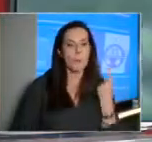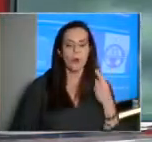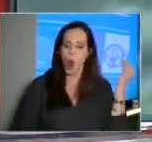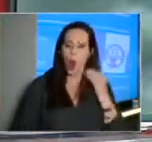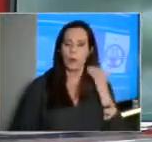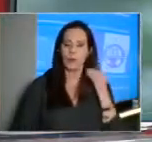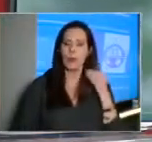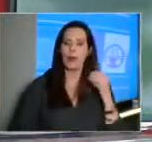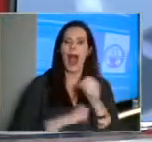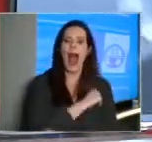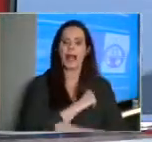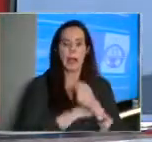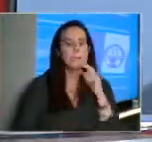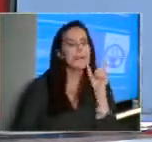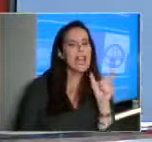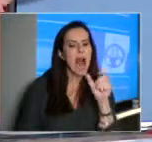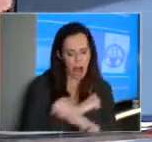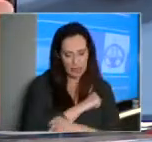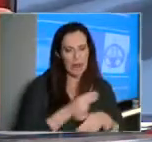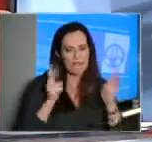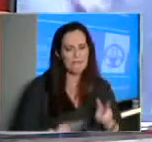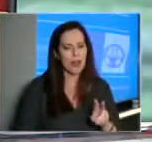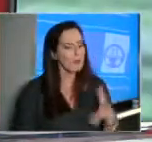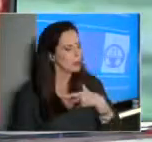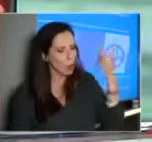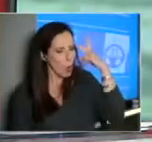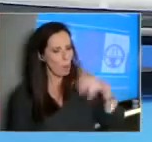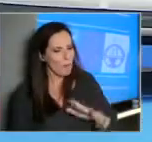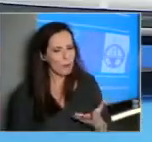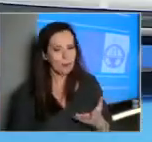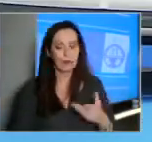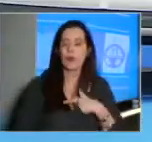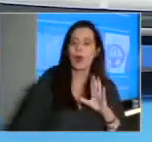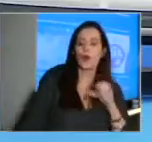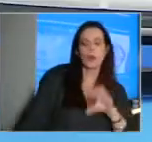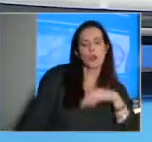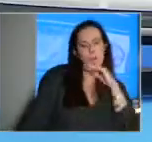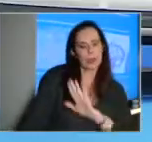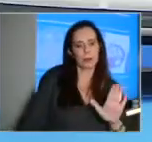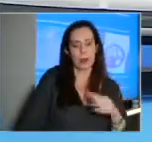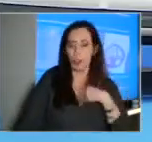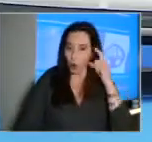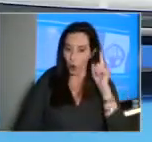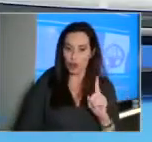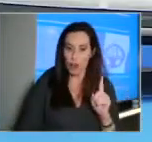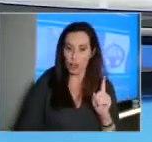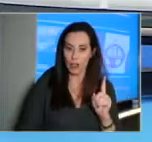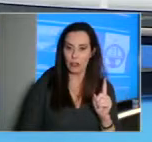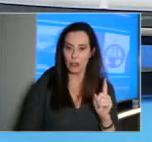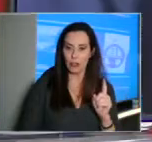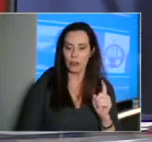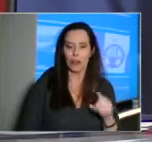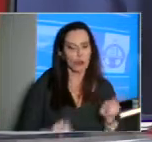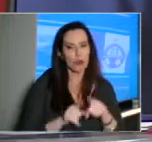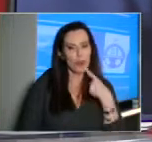וללמוד, ואקדמיה זה מילה אקדמיה אמיתית. אז לא מה רק... אנחנו לא מבינים בעצם? למה אנחנו לא מבינים? אנחנו לא משקיעים מספיק, כי אני חושב ש...